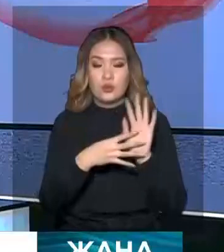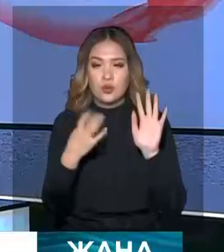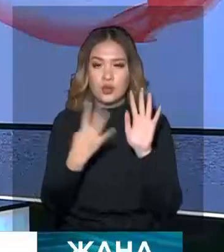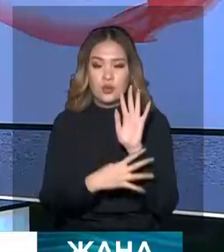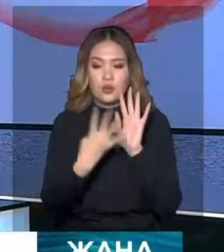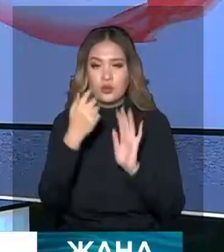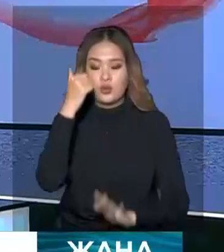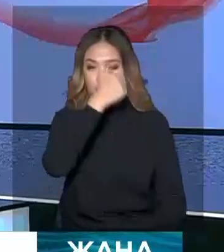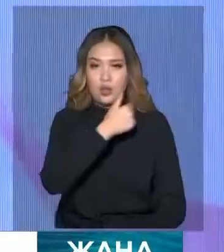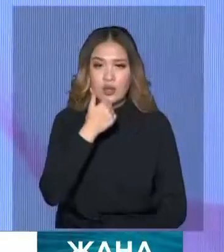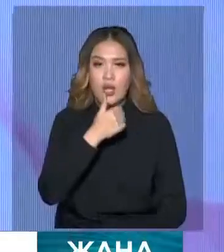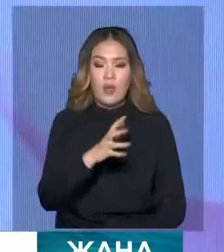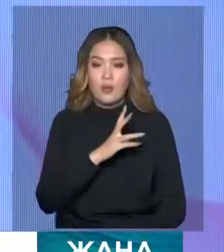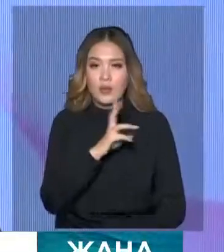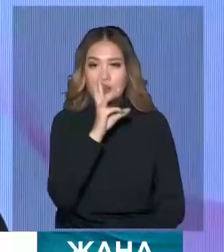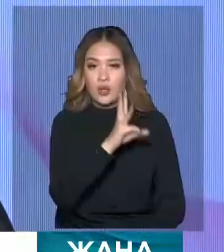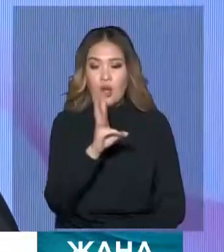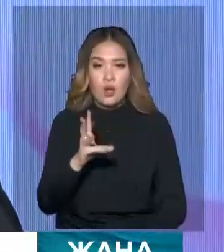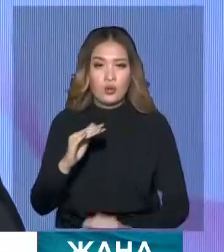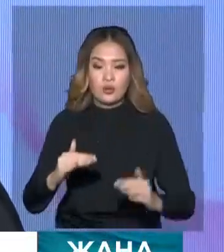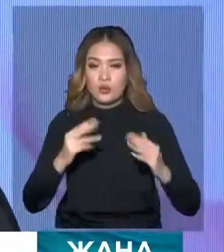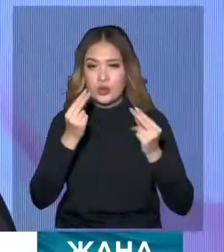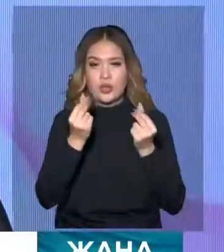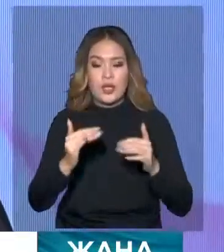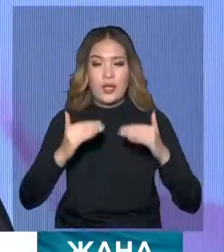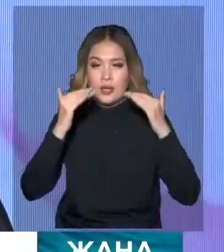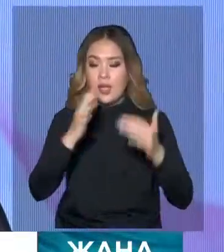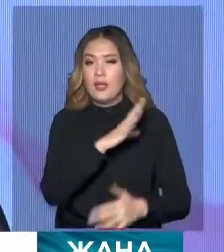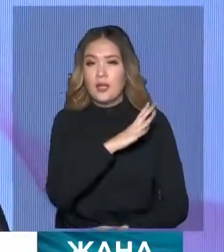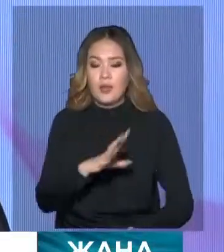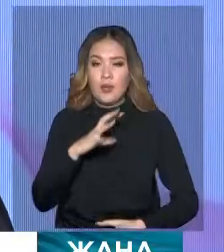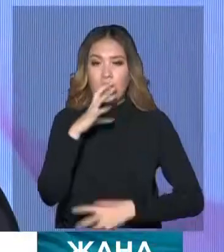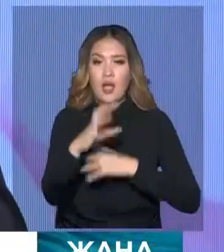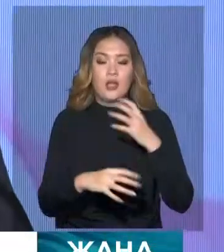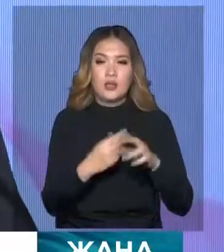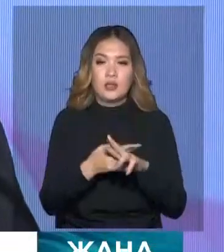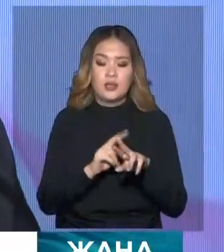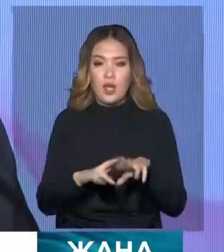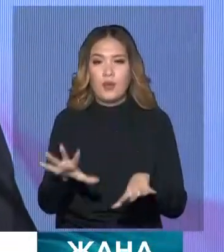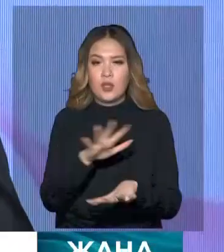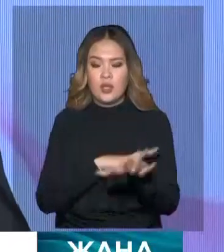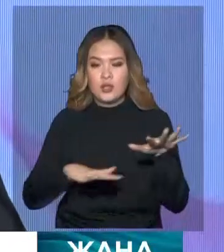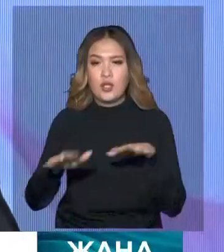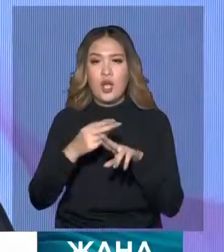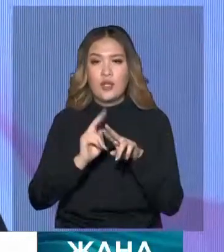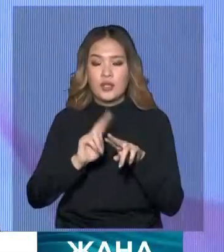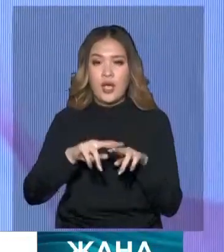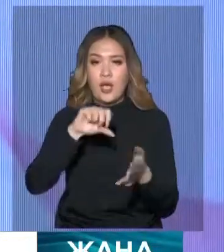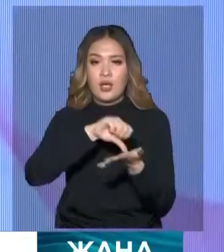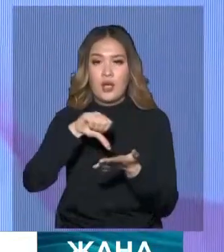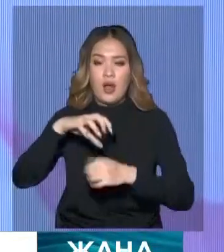1994 жылдан бері еңбек ақысы көтерілмеген. Мысалы, халықаралық төреші дейді. Халықаралық төреші осыға